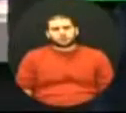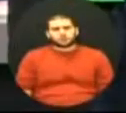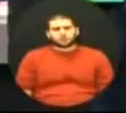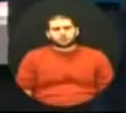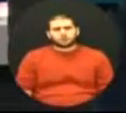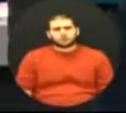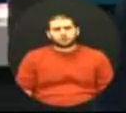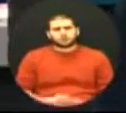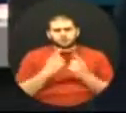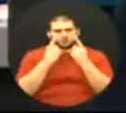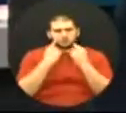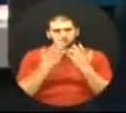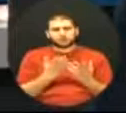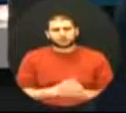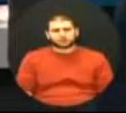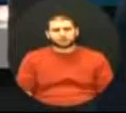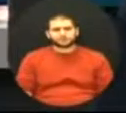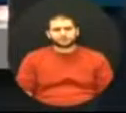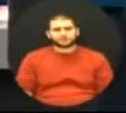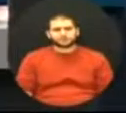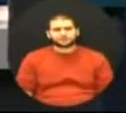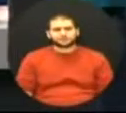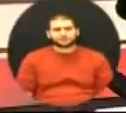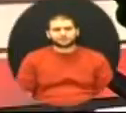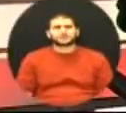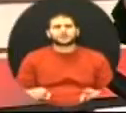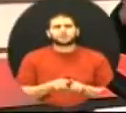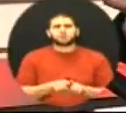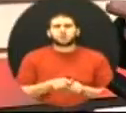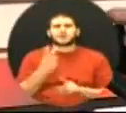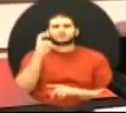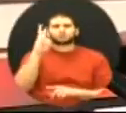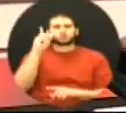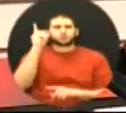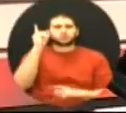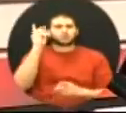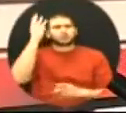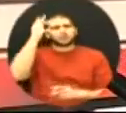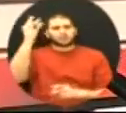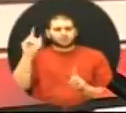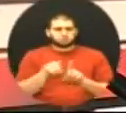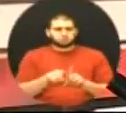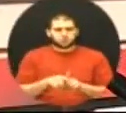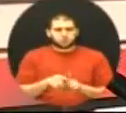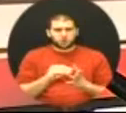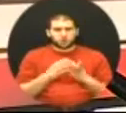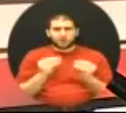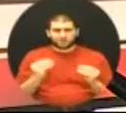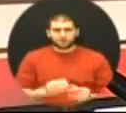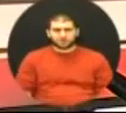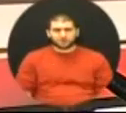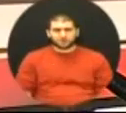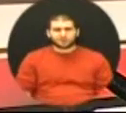אז אני אתן לך להירגע שנייה, אבל כאילו לא חלפו 22 שנים מאז... כאילו לא חלפו 22 שנים,